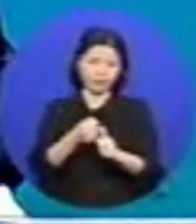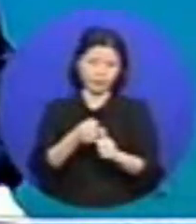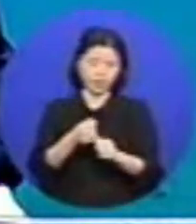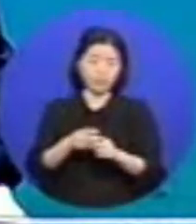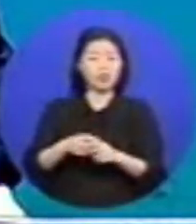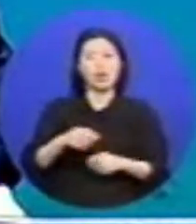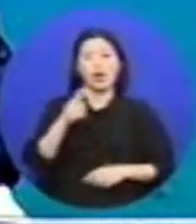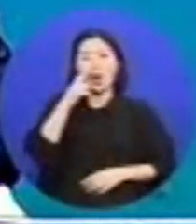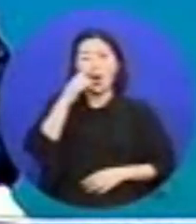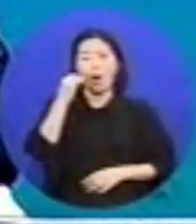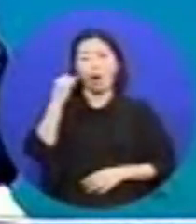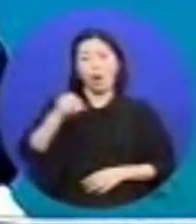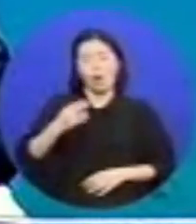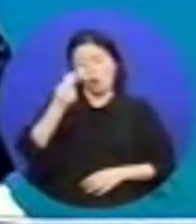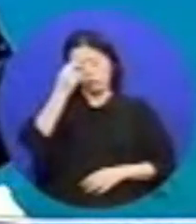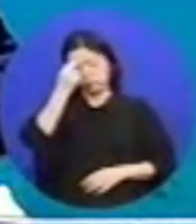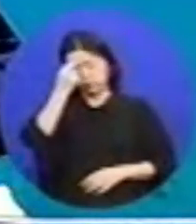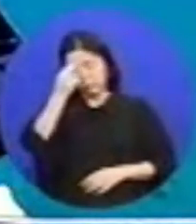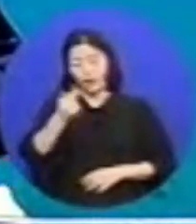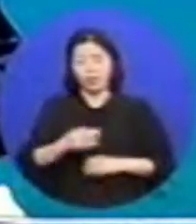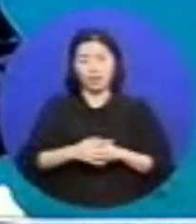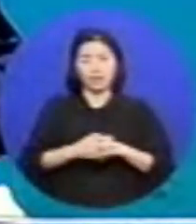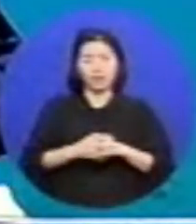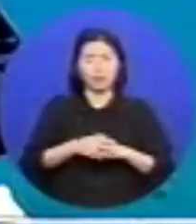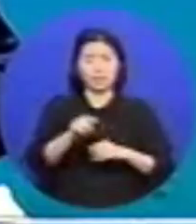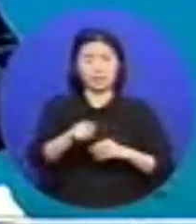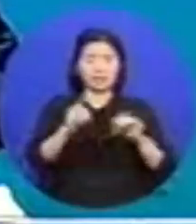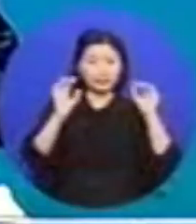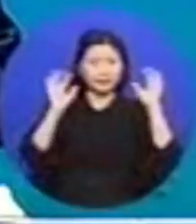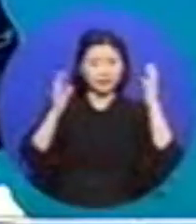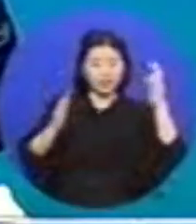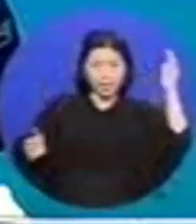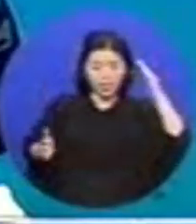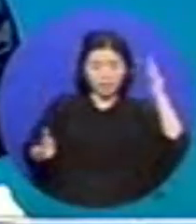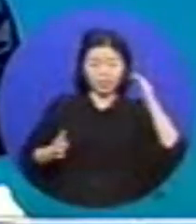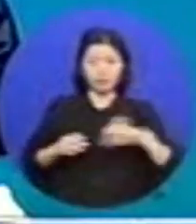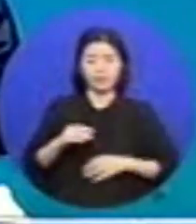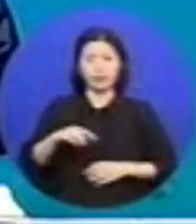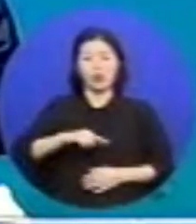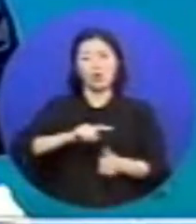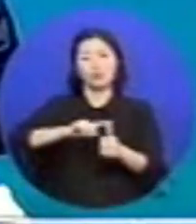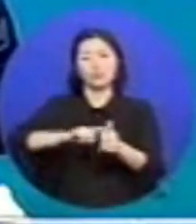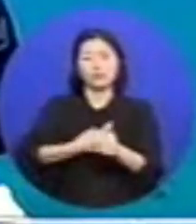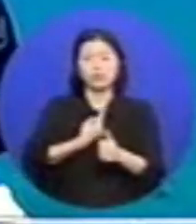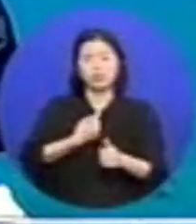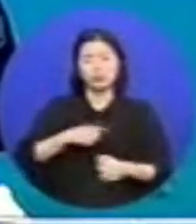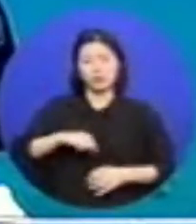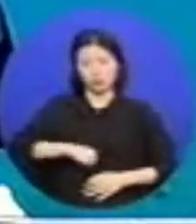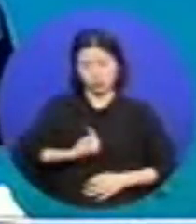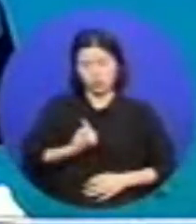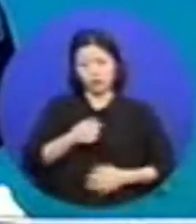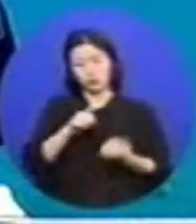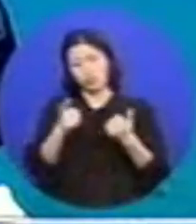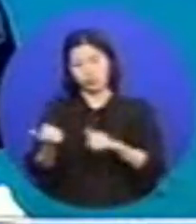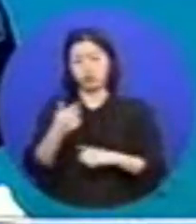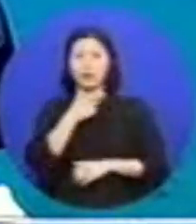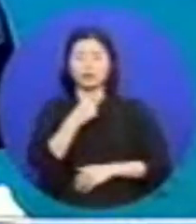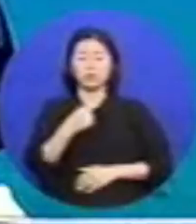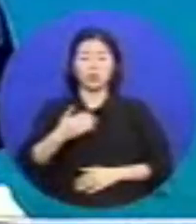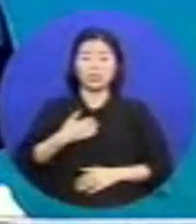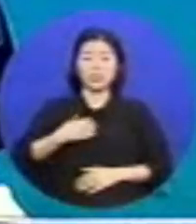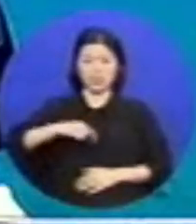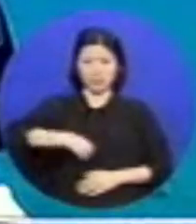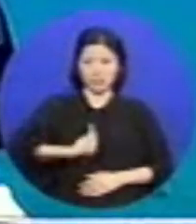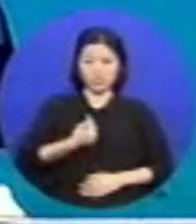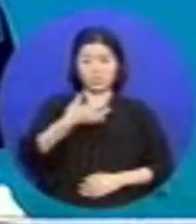근심거리였어요. 근데 이 아이는 자기 스스로도 죽고 싶었어요. 자기 자신이 너무 싫기도